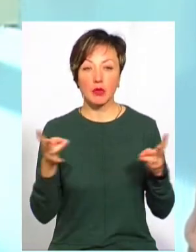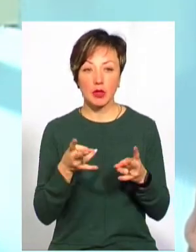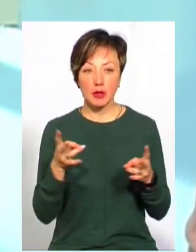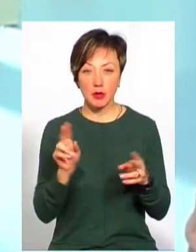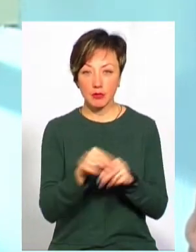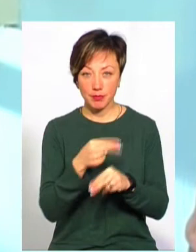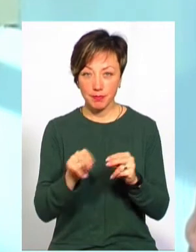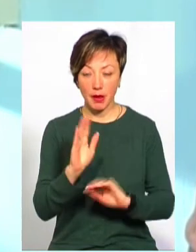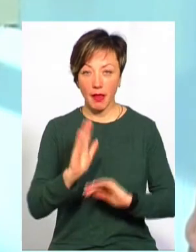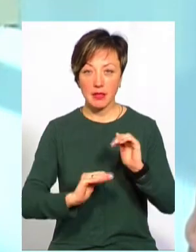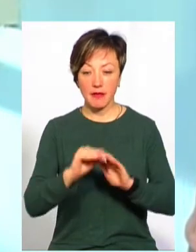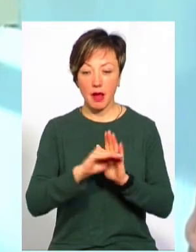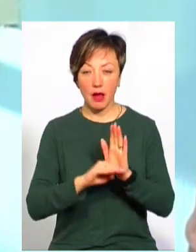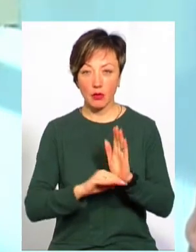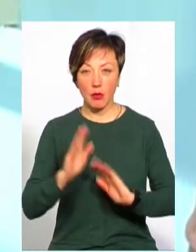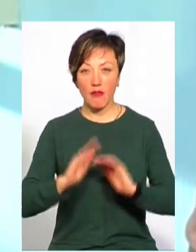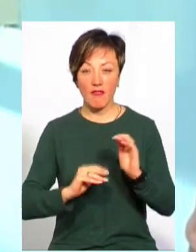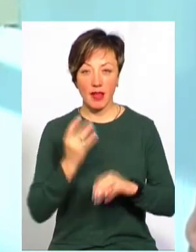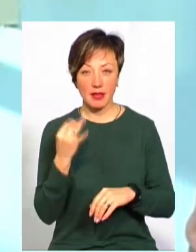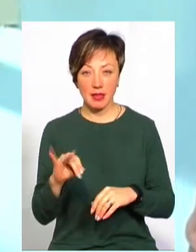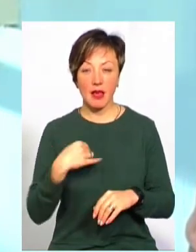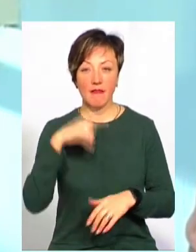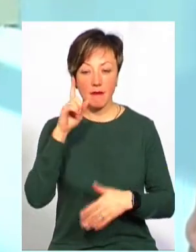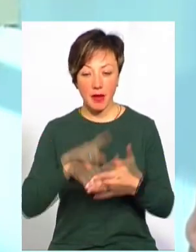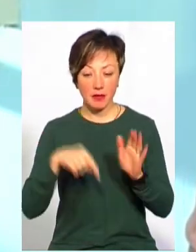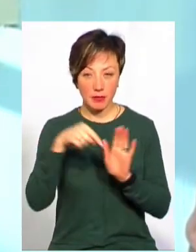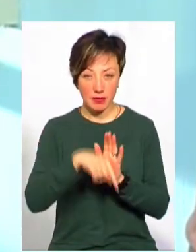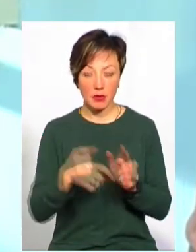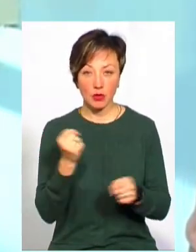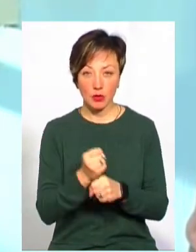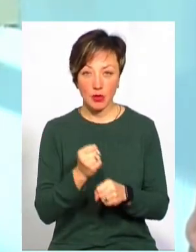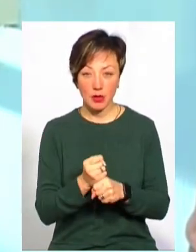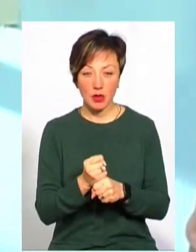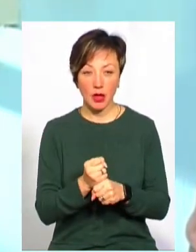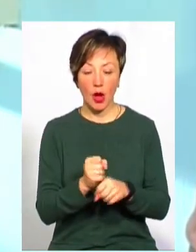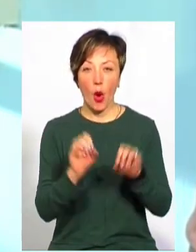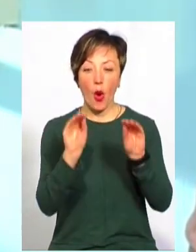відпрацювати класифікатор професій. І в цьому класифікаторі професій, я впевнена, потрібно зробити